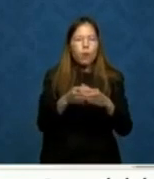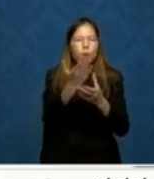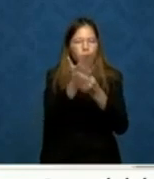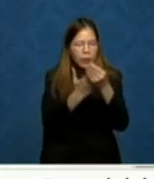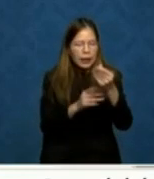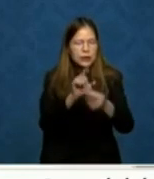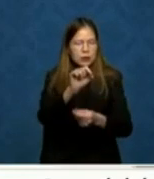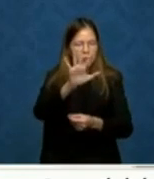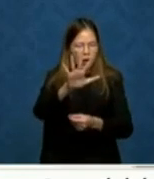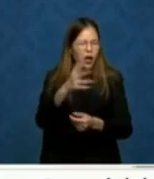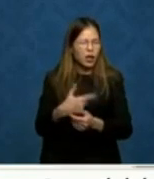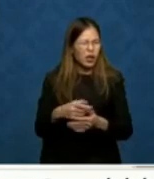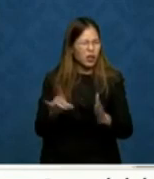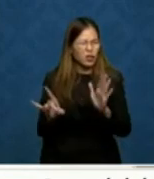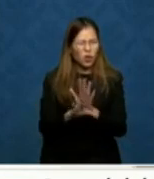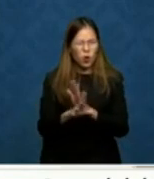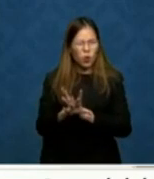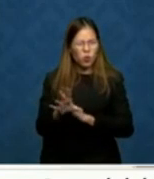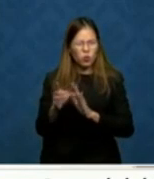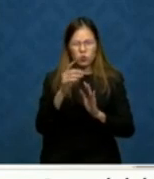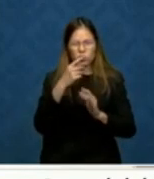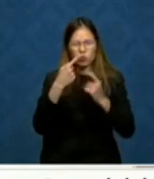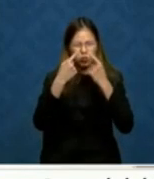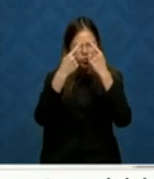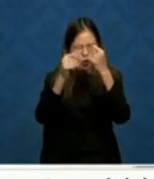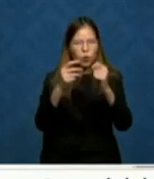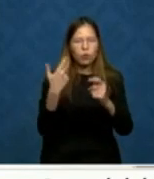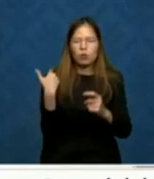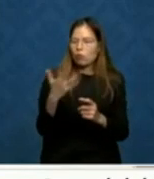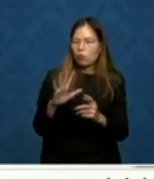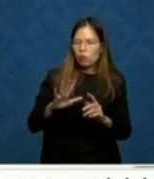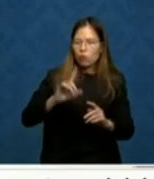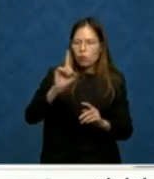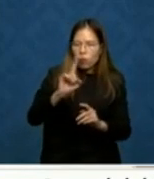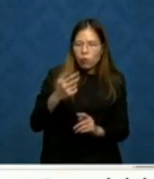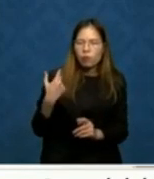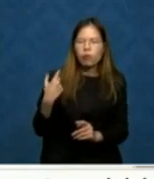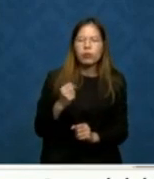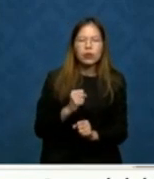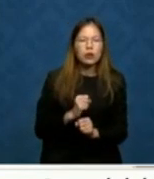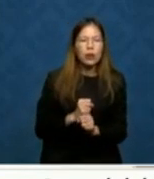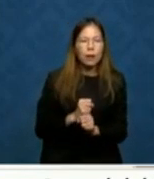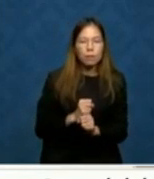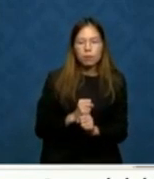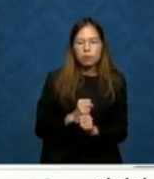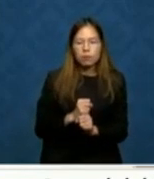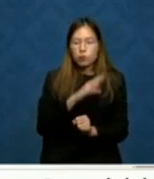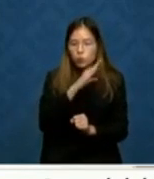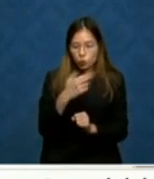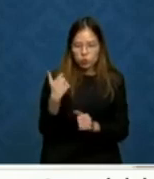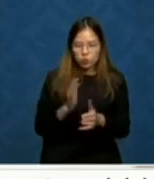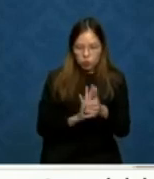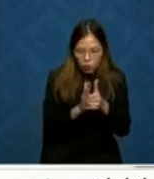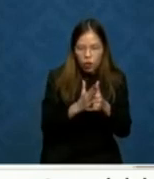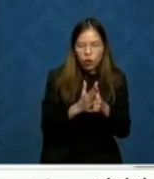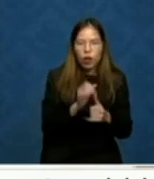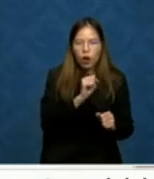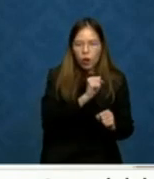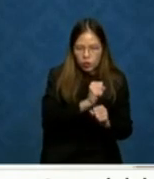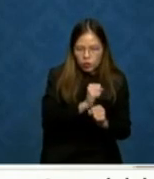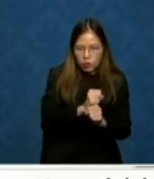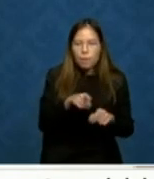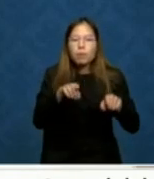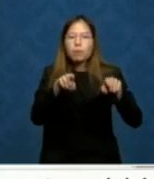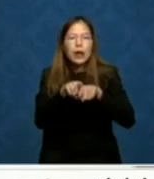นคำตอบสุดท้ายหรือไม่ก็อาจจะย้อนกลับไปใช้คำว่ากระทำกลับก็ได้ครับแต่คำว่าชำเราที่มาจากรากฐานภาษ